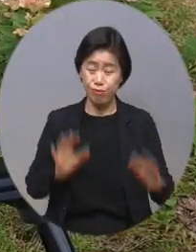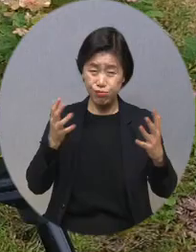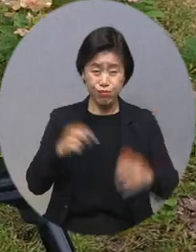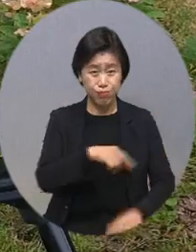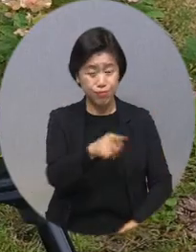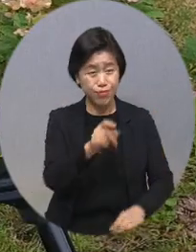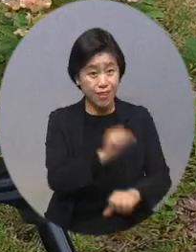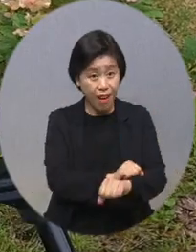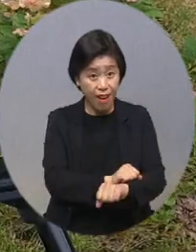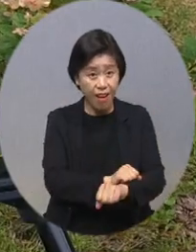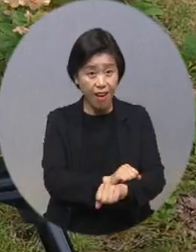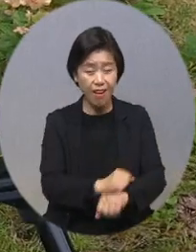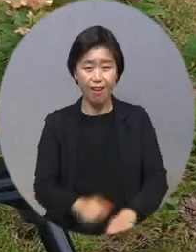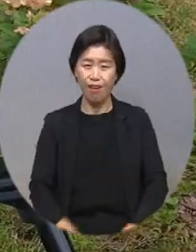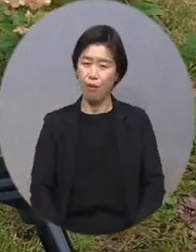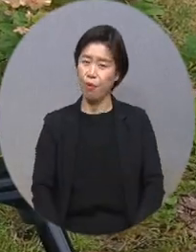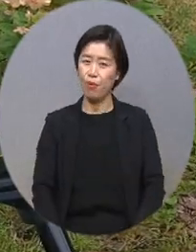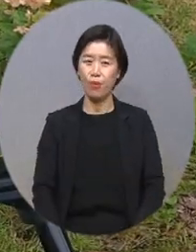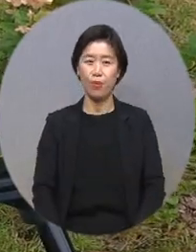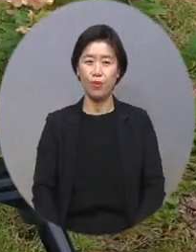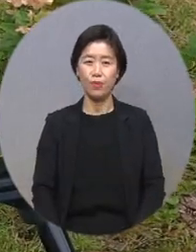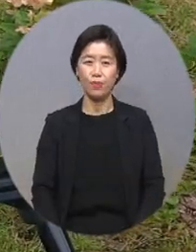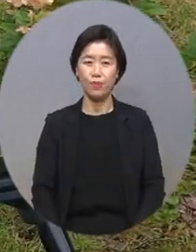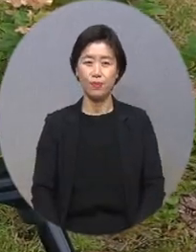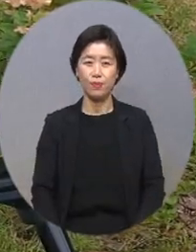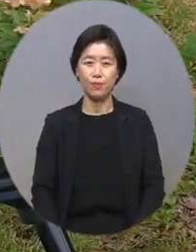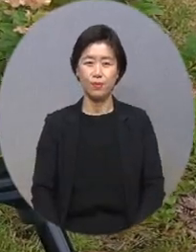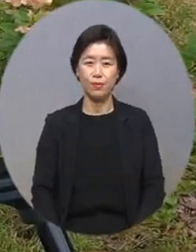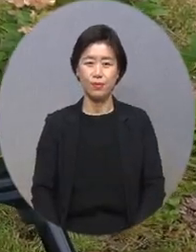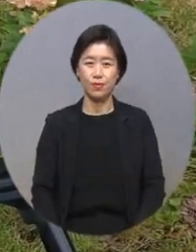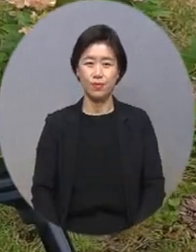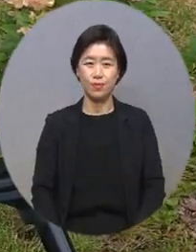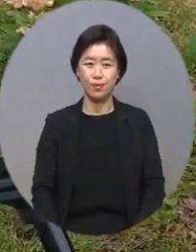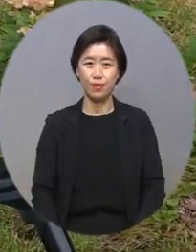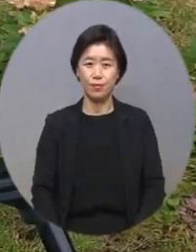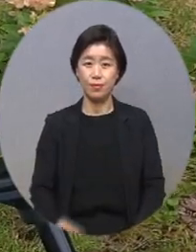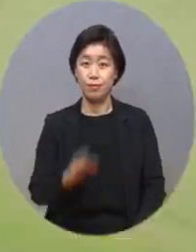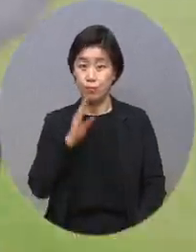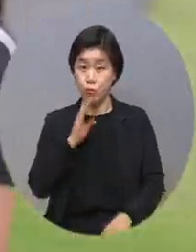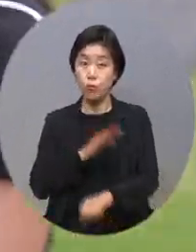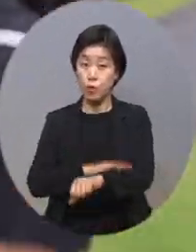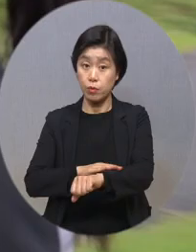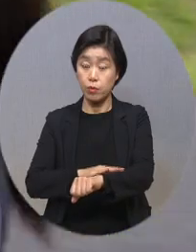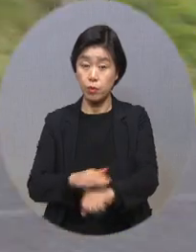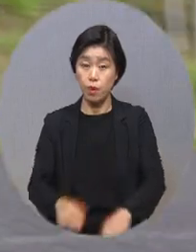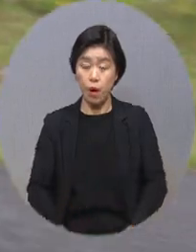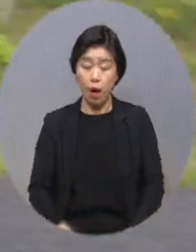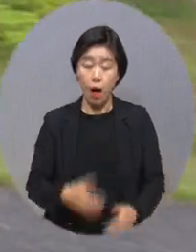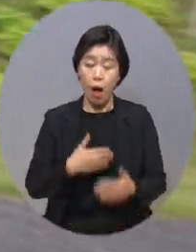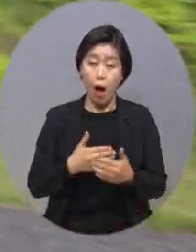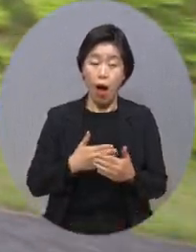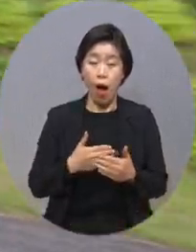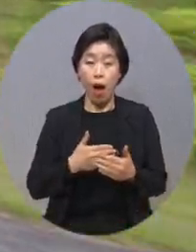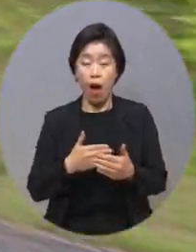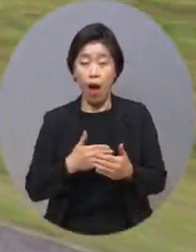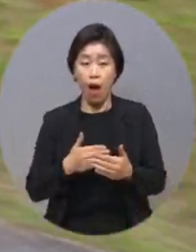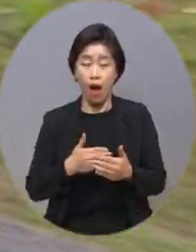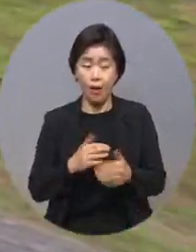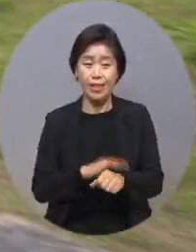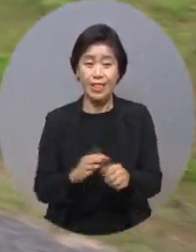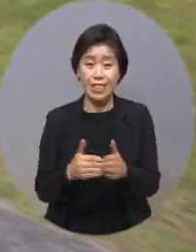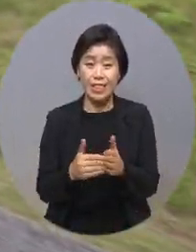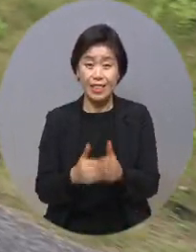잘하는 사람들이었어? 어, 분명 골린이라고 그랬는데? 와. 잘 쳐, 잘 쳐. 어, 떨려! 어, 떨려! 아닌데?